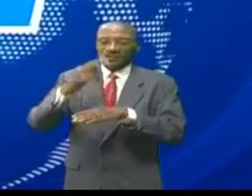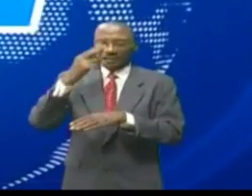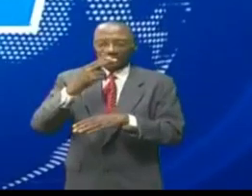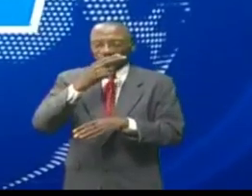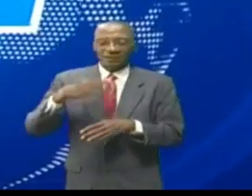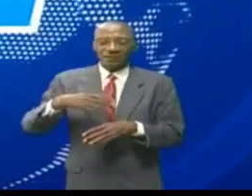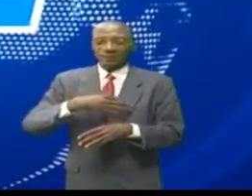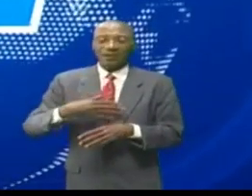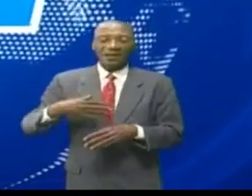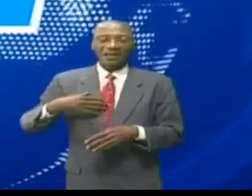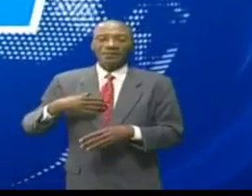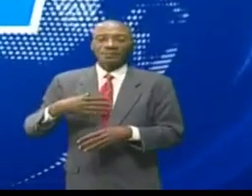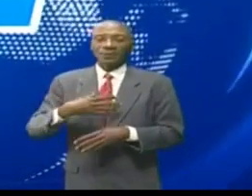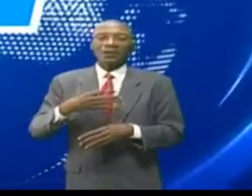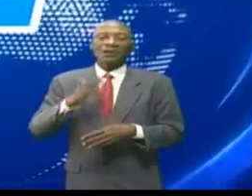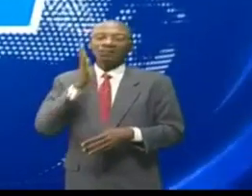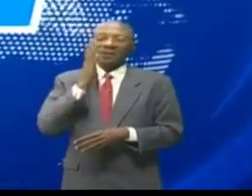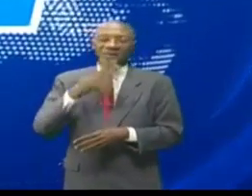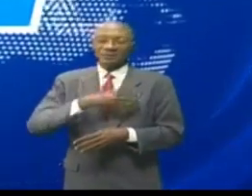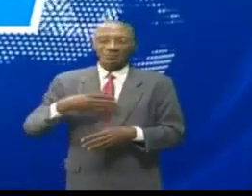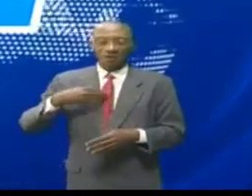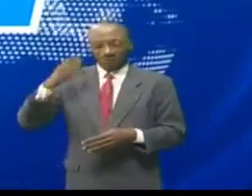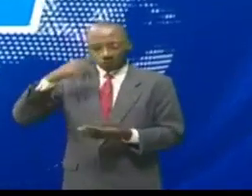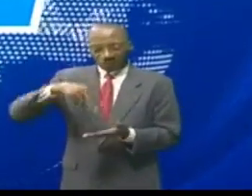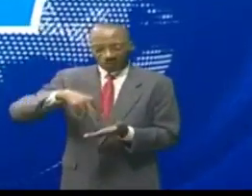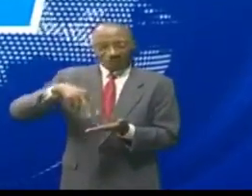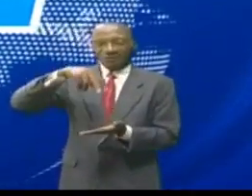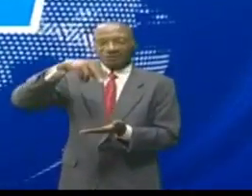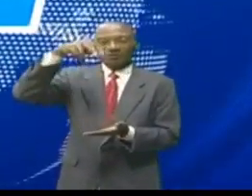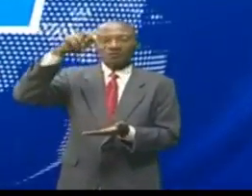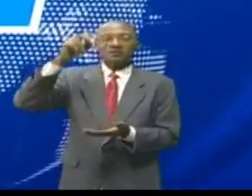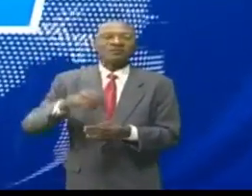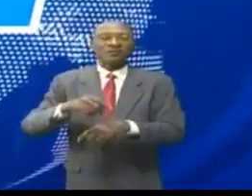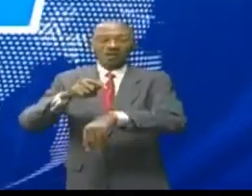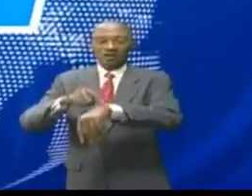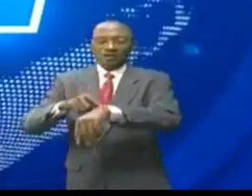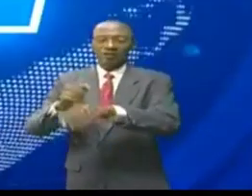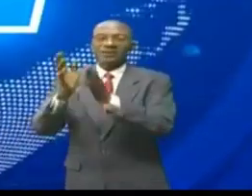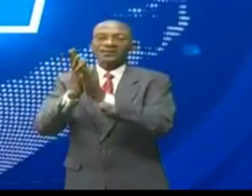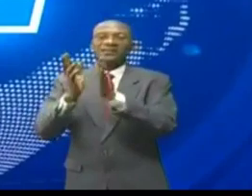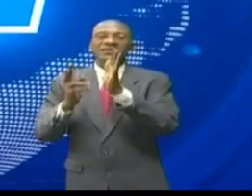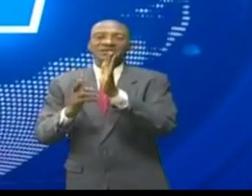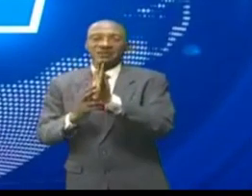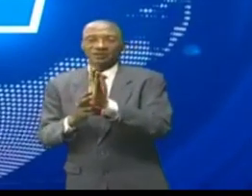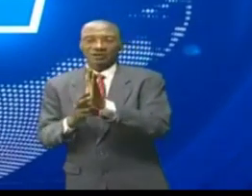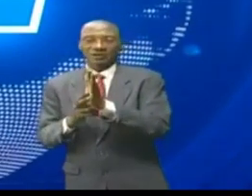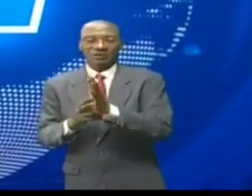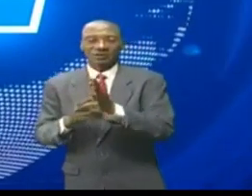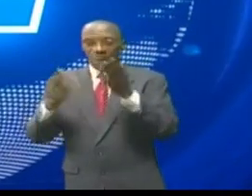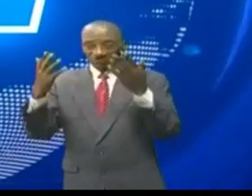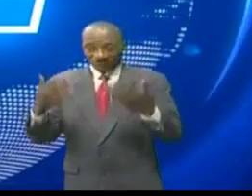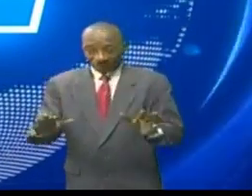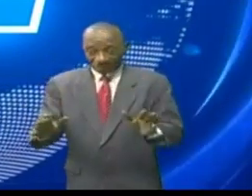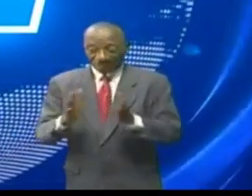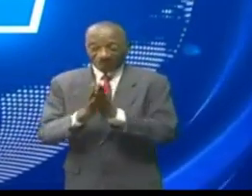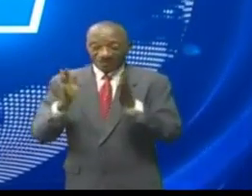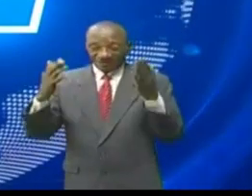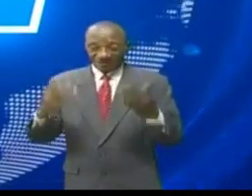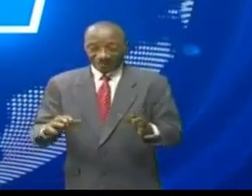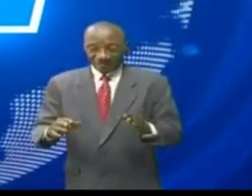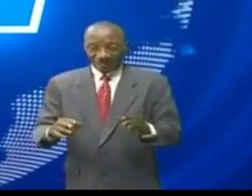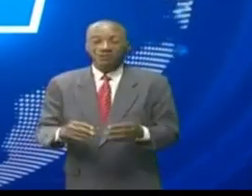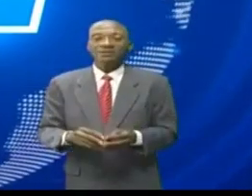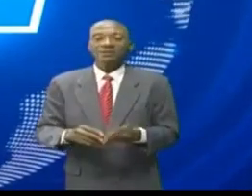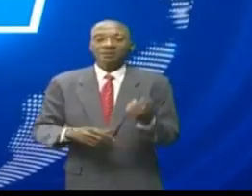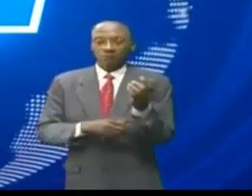Marie-Mère du Rédempteur au quartier Badiading à 17h. Un verre de consolation sera offert aux invités